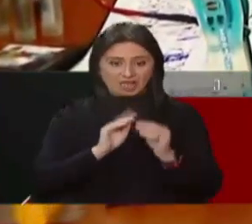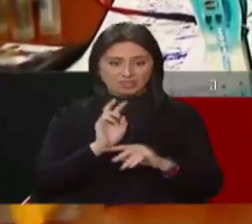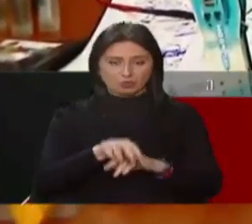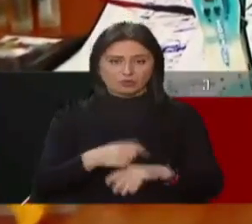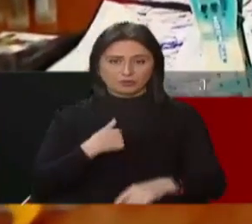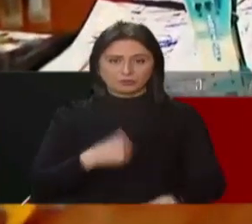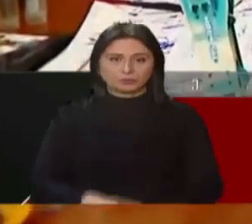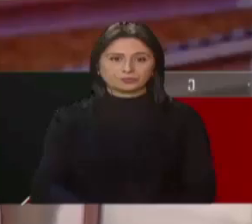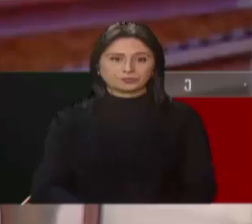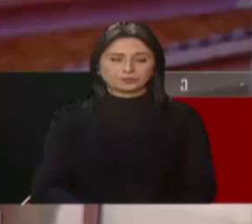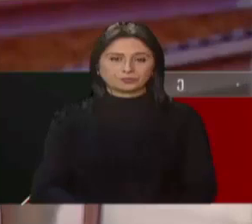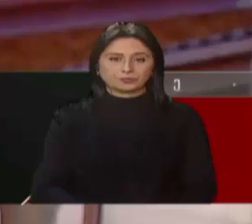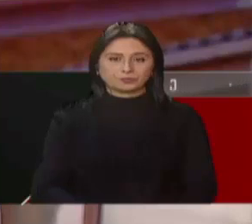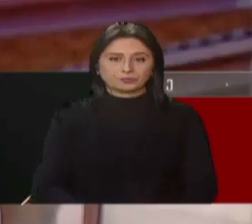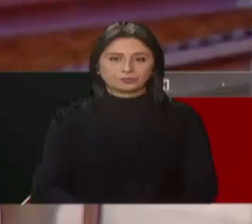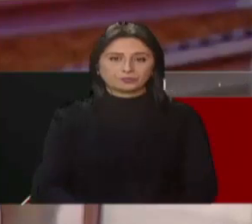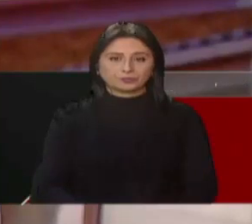მე.